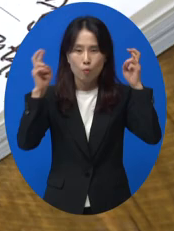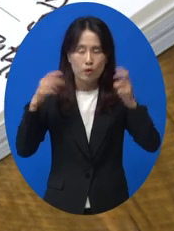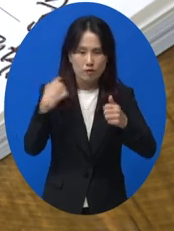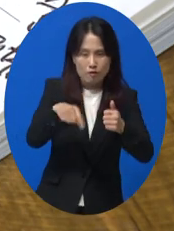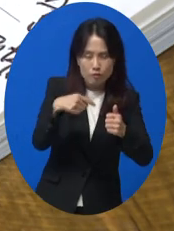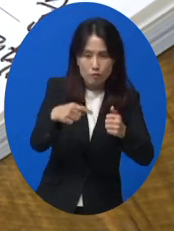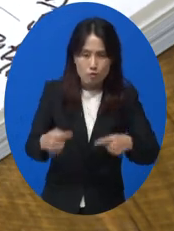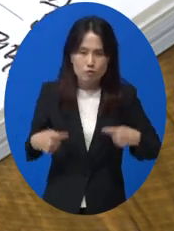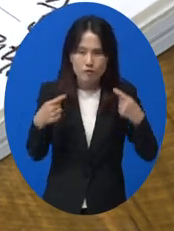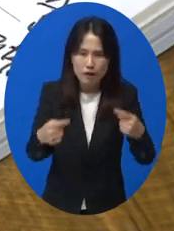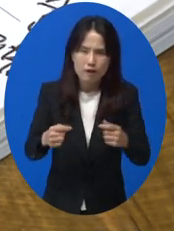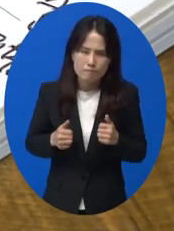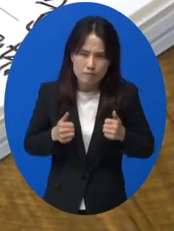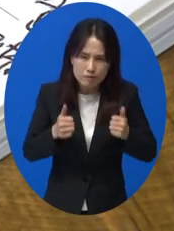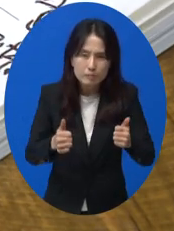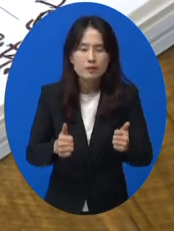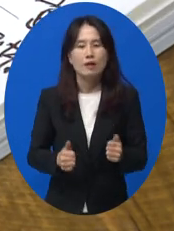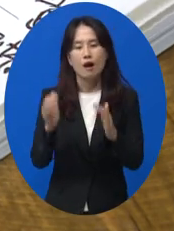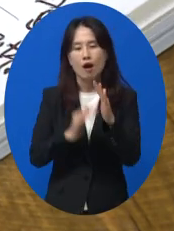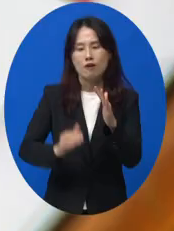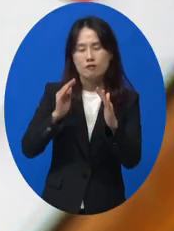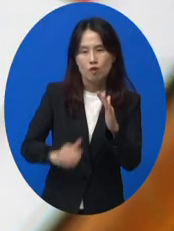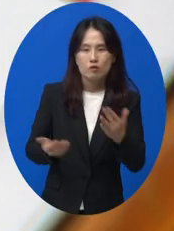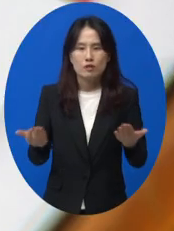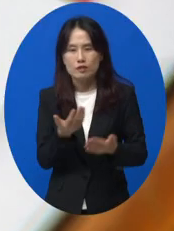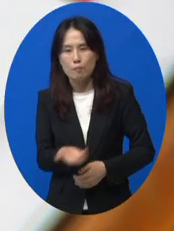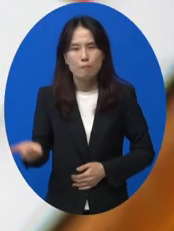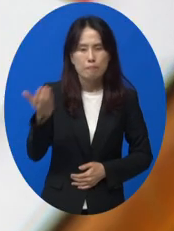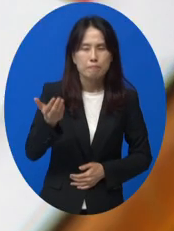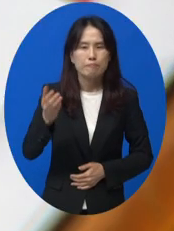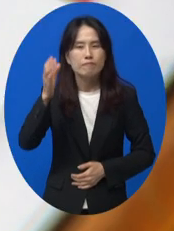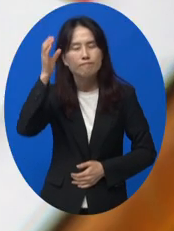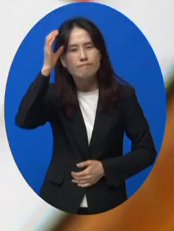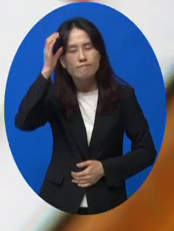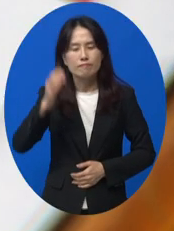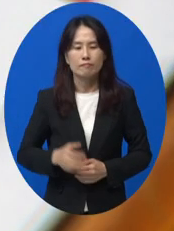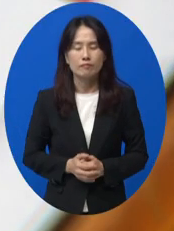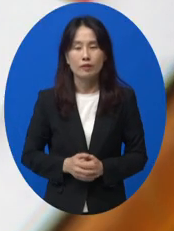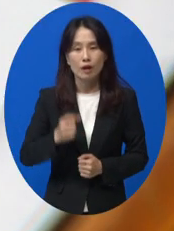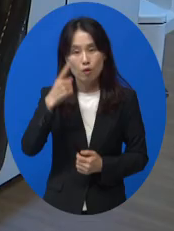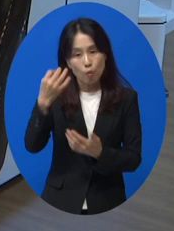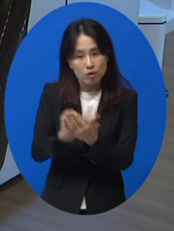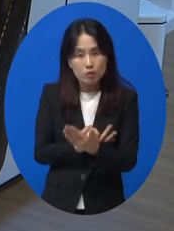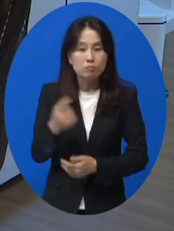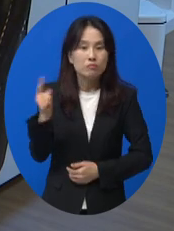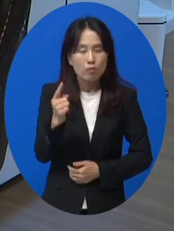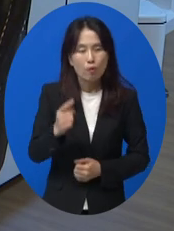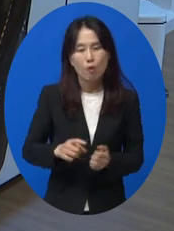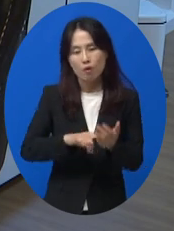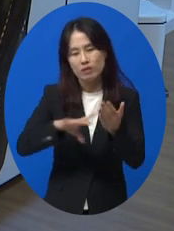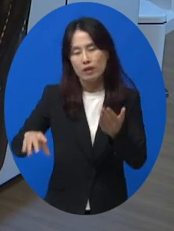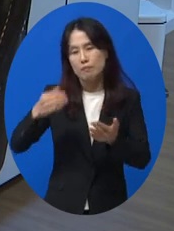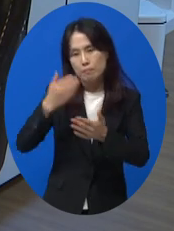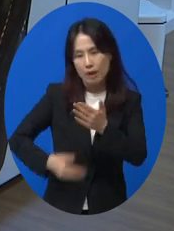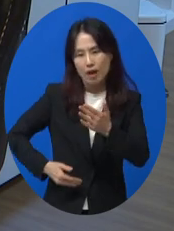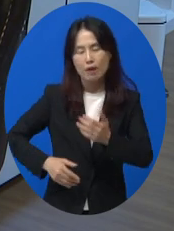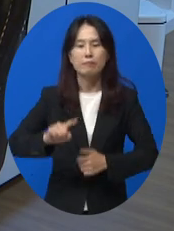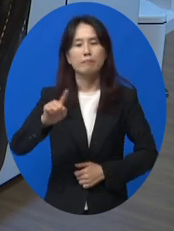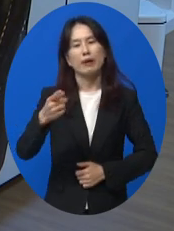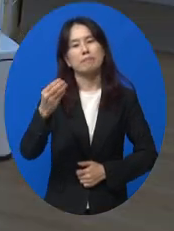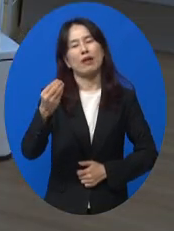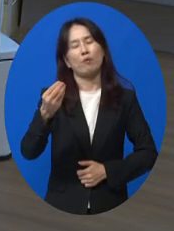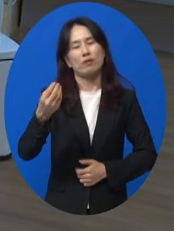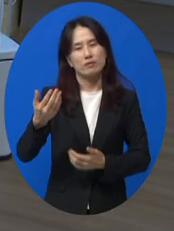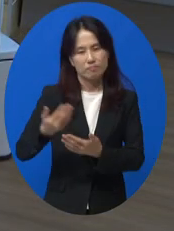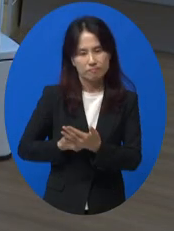빠지지 않고 들으면서 정규 직원의 꿈을 키워가고 있습니다. 월급은 이것저것 세금 떼면 100만 원